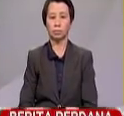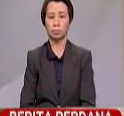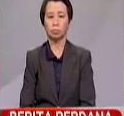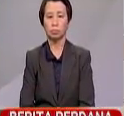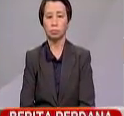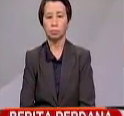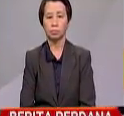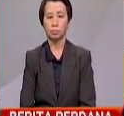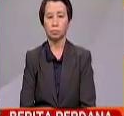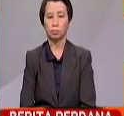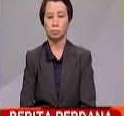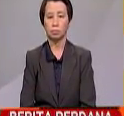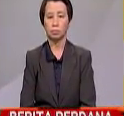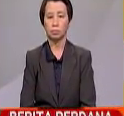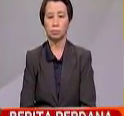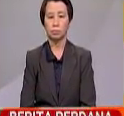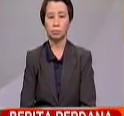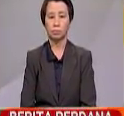inspirasiku.